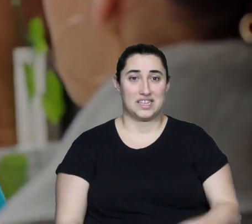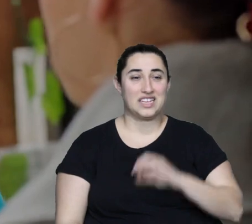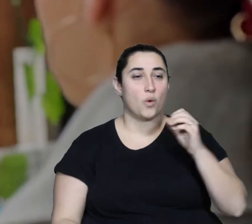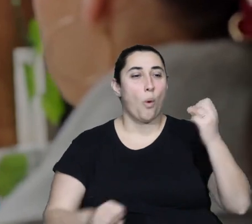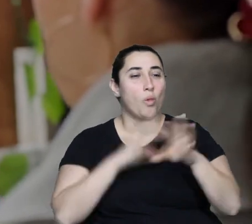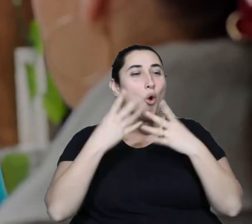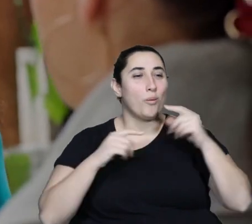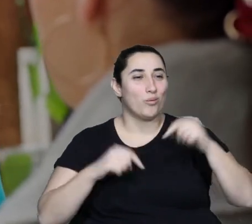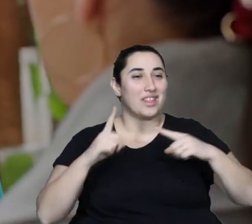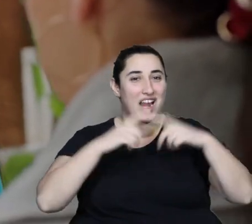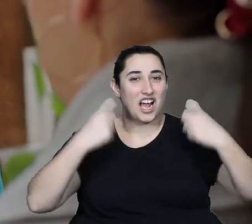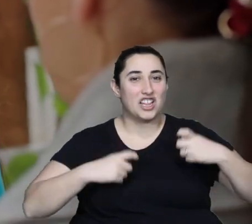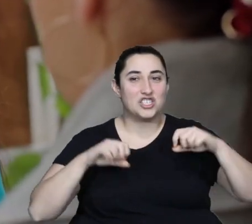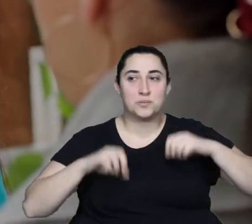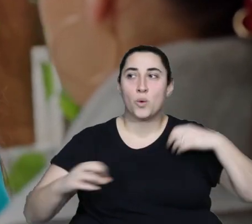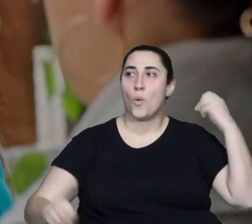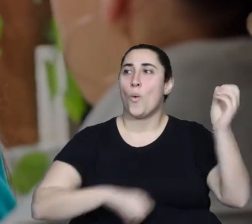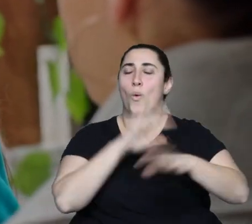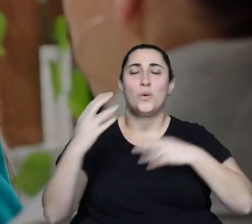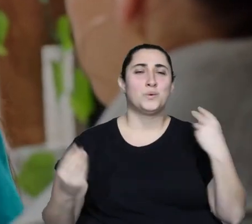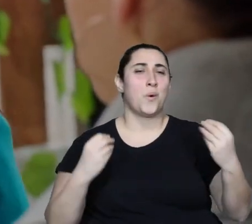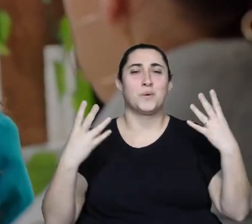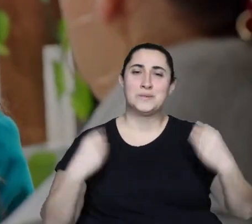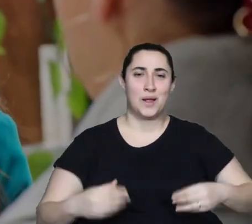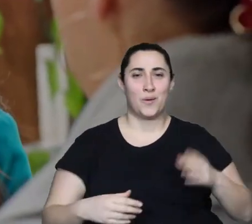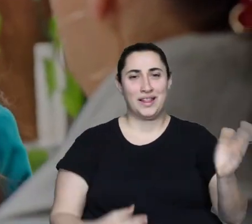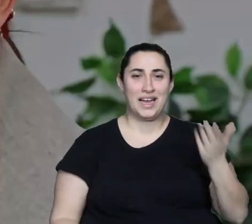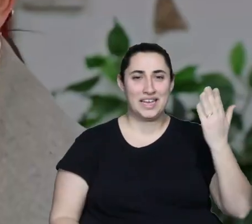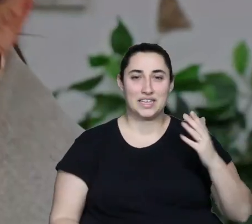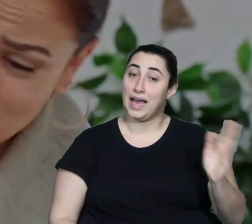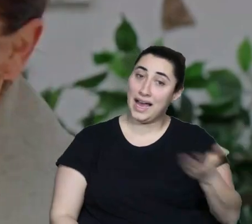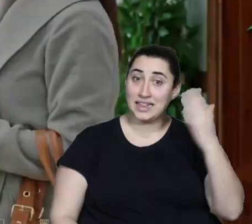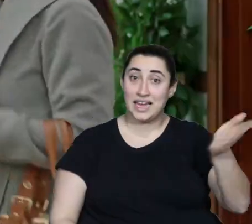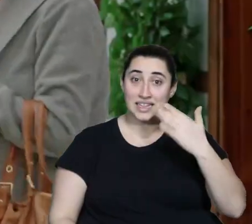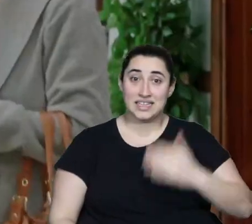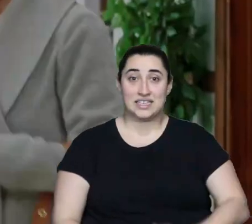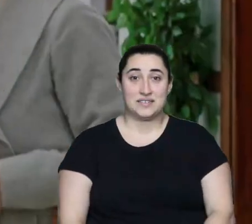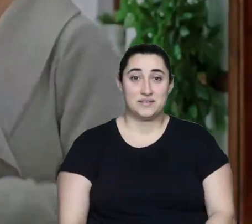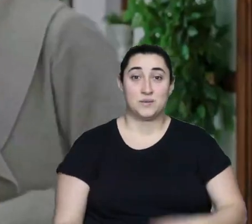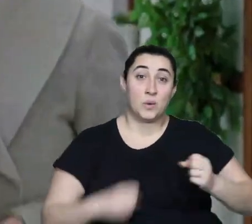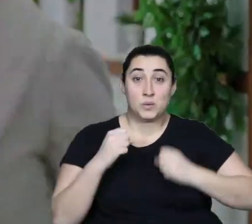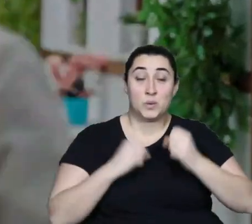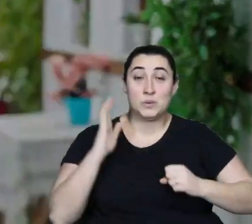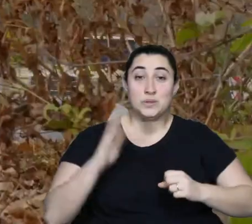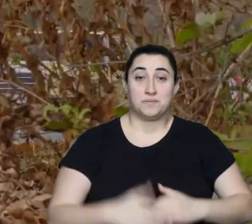taraklıda resmen ihtiras rüzgarlara kol geziyor. Ay! Yürü kız yürü! Hadi koş!